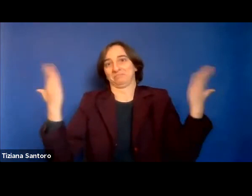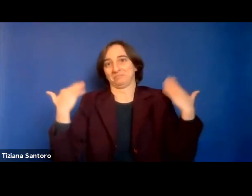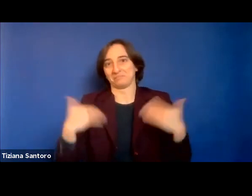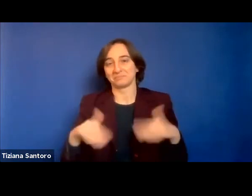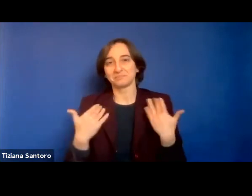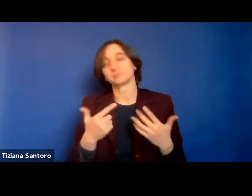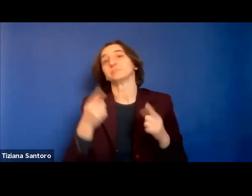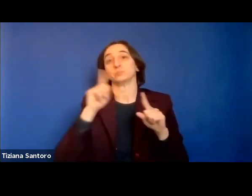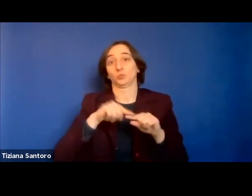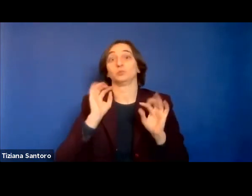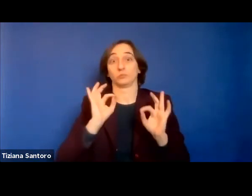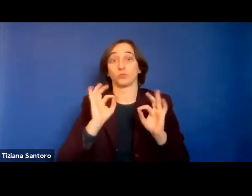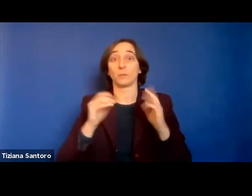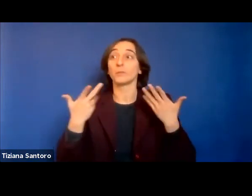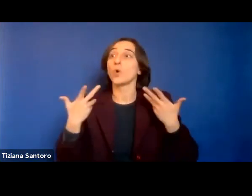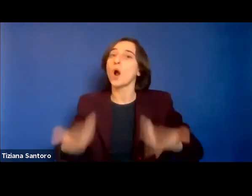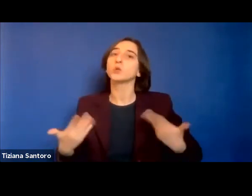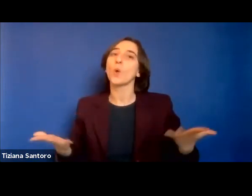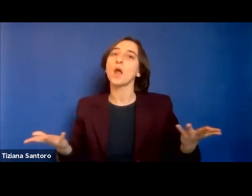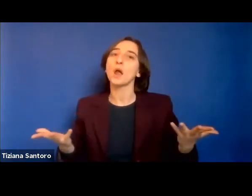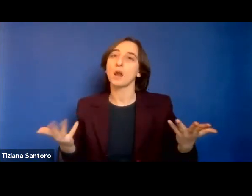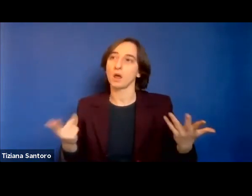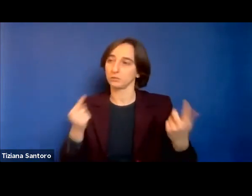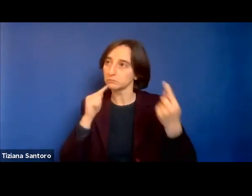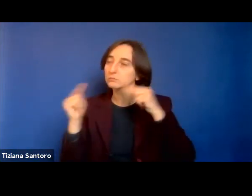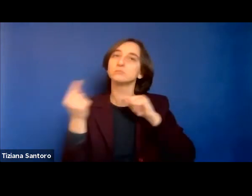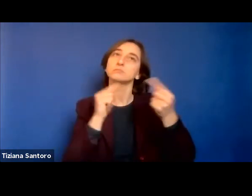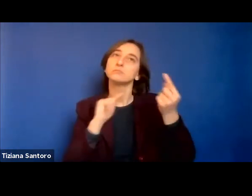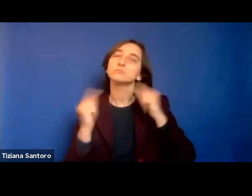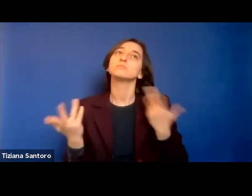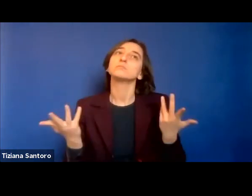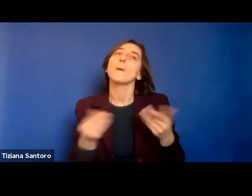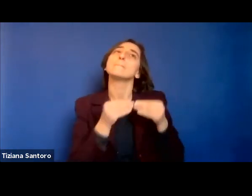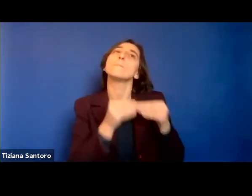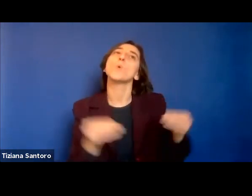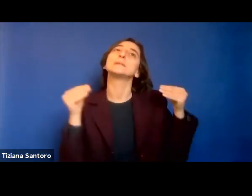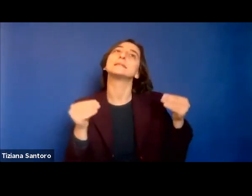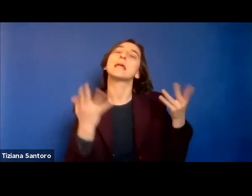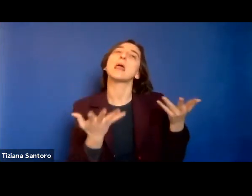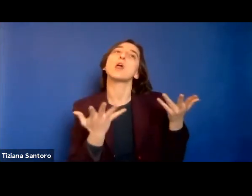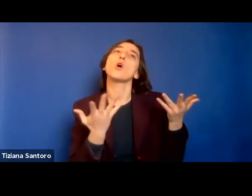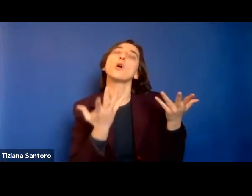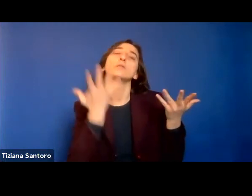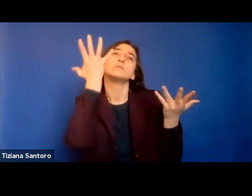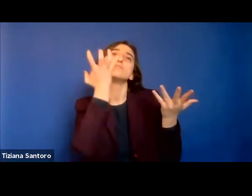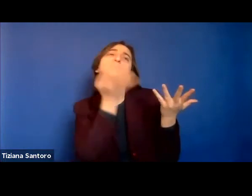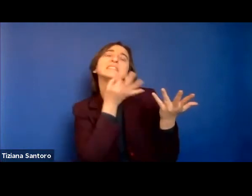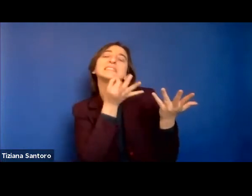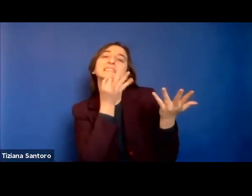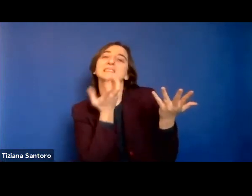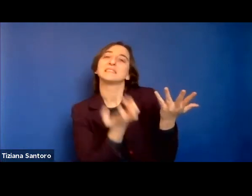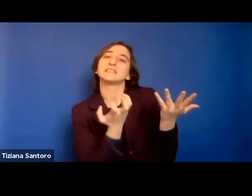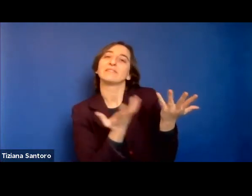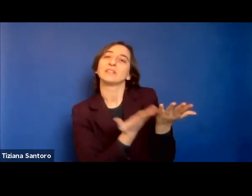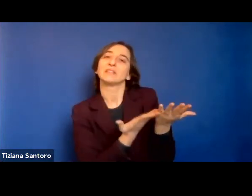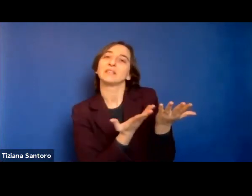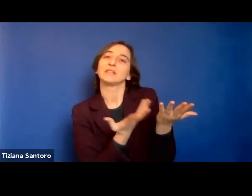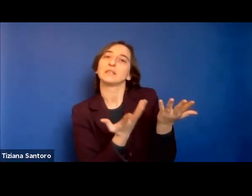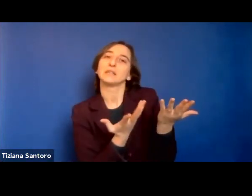attuale su quello che è il concetto stesso di museo, che ormai va a includere